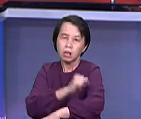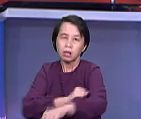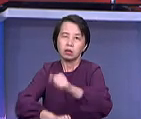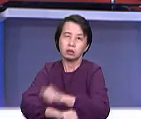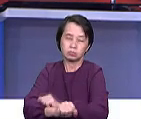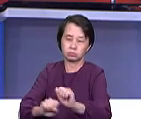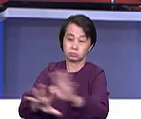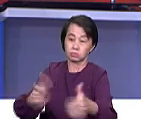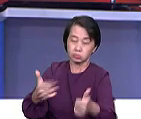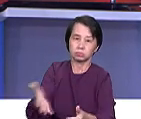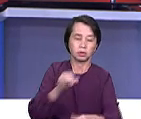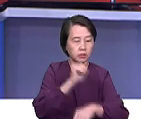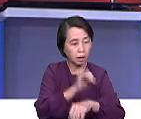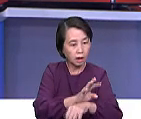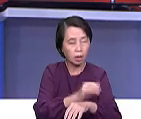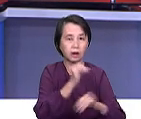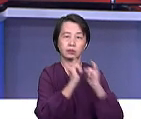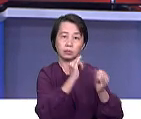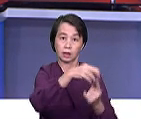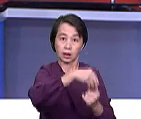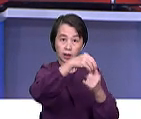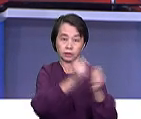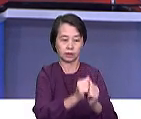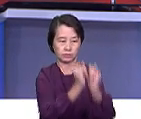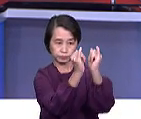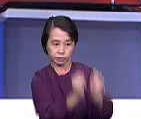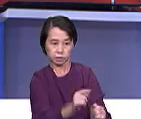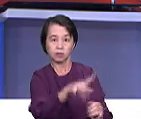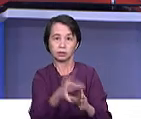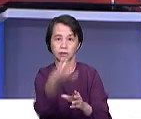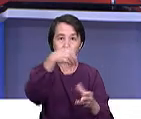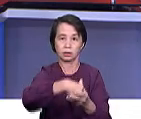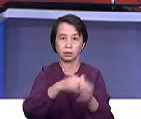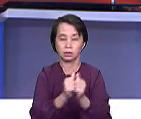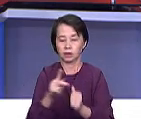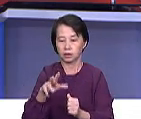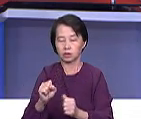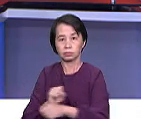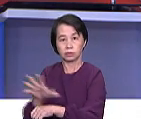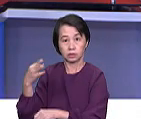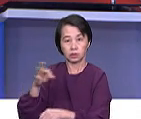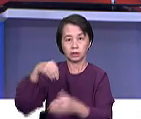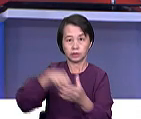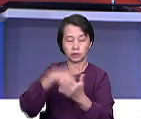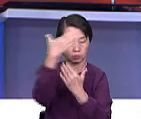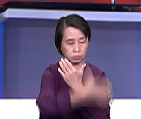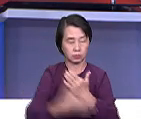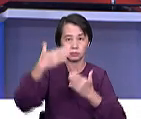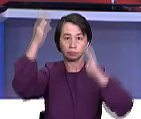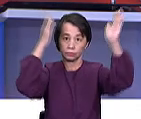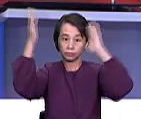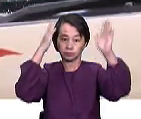barisan hadapan, nasihat dan temuramah khas bersama individu yang terlibat dalam kes COVID-19 di seluruh